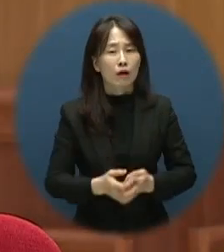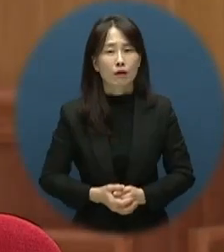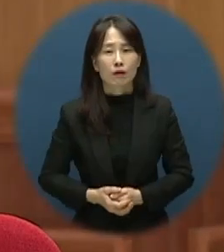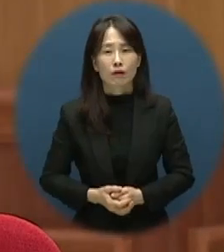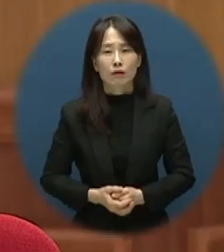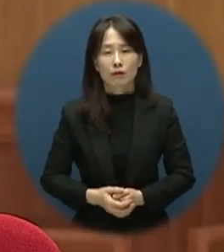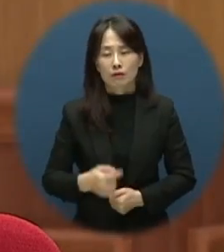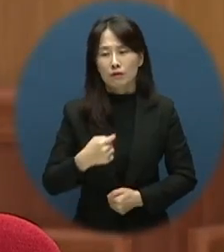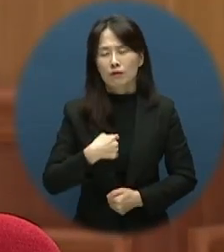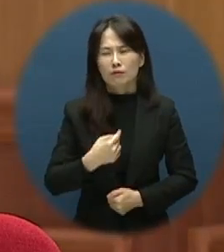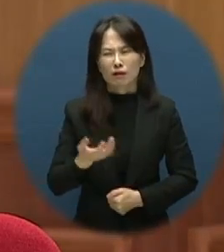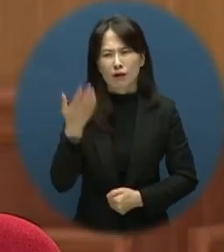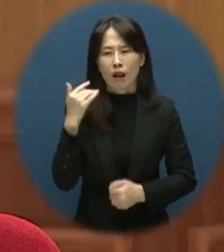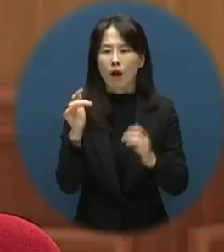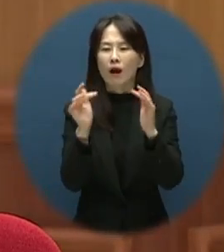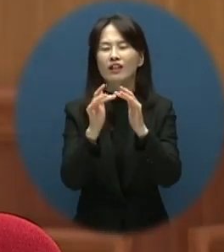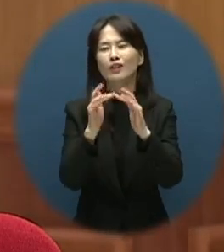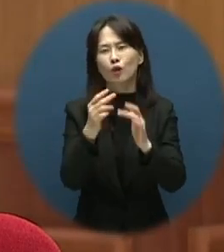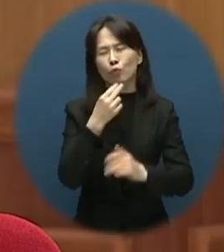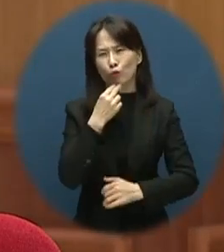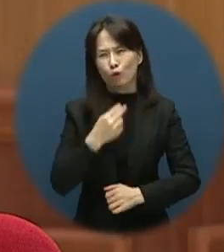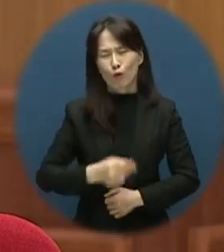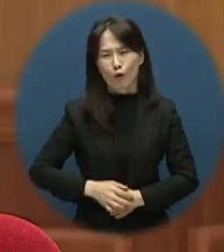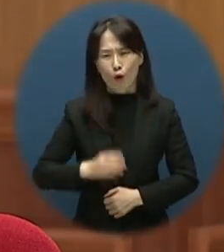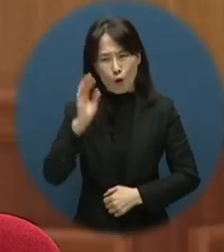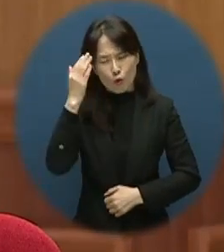아, 인터넷 없었잖아요. 요즘 다